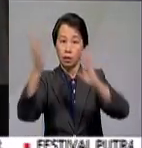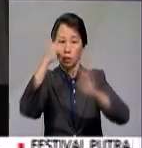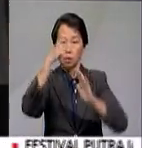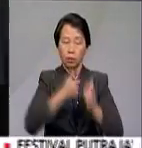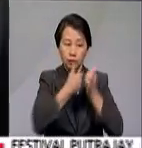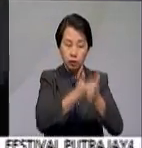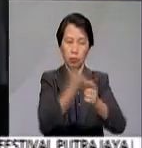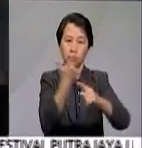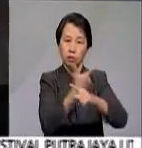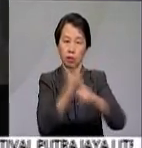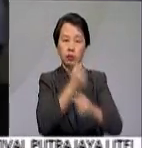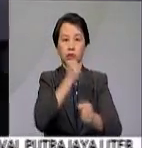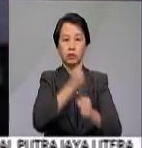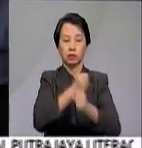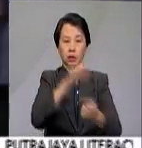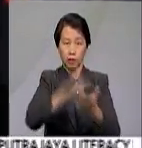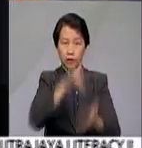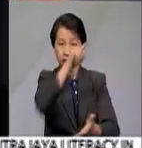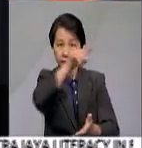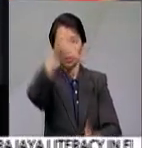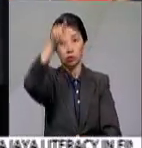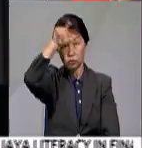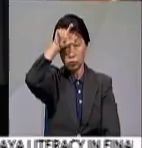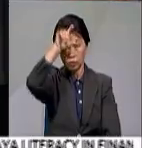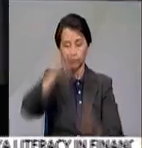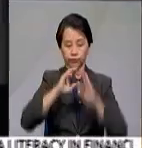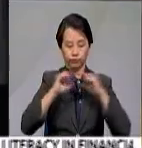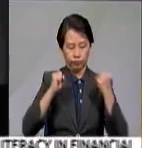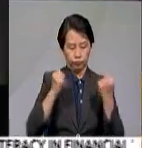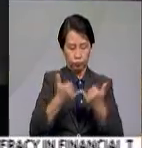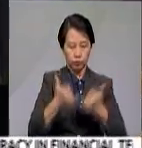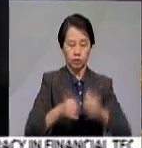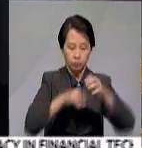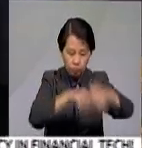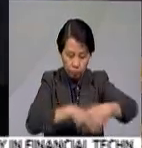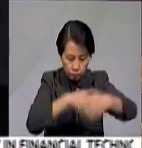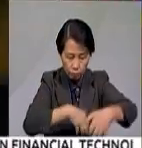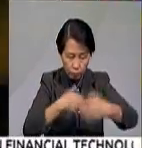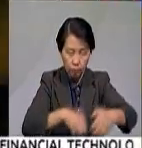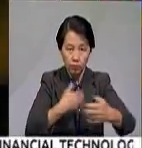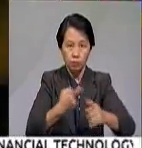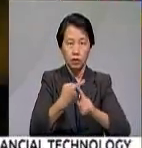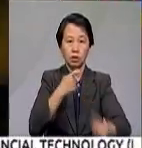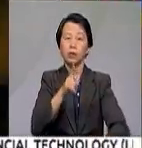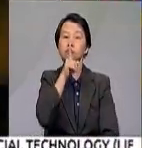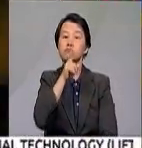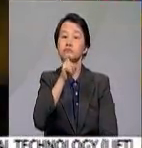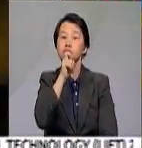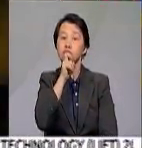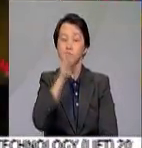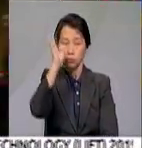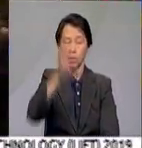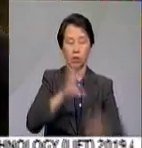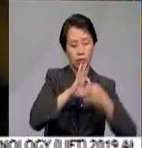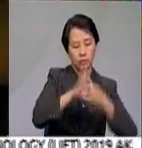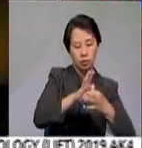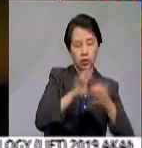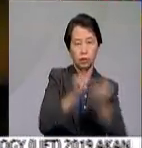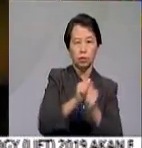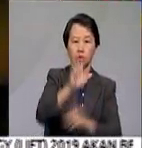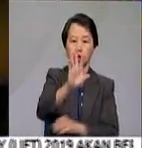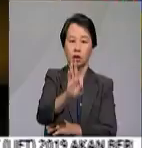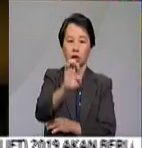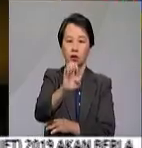mengikuti latihan dan kerjaya di negara itu. Firma berasaskan pertanian, Balatna dari Qatar pula, akan bekerjasama dengan